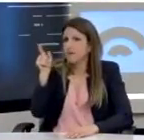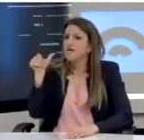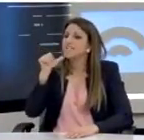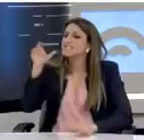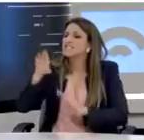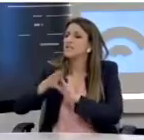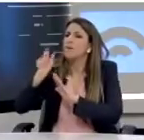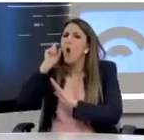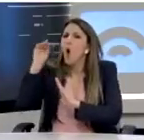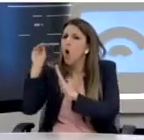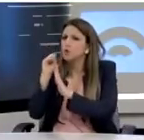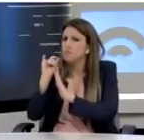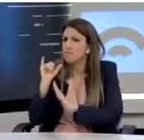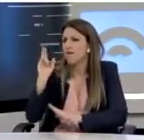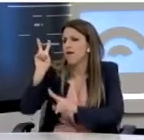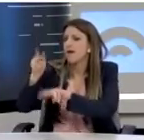τους ονομασία,